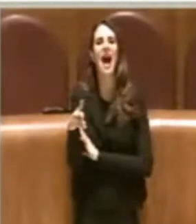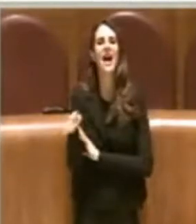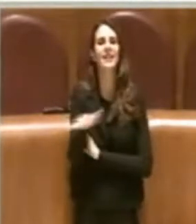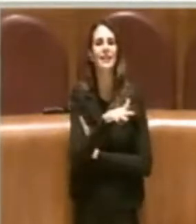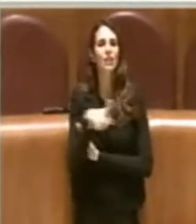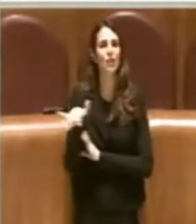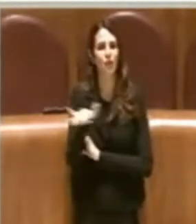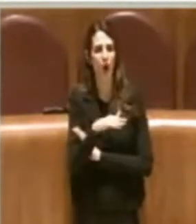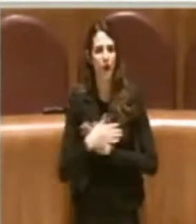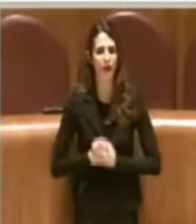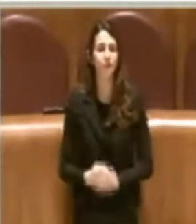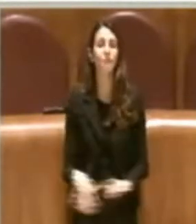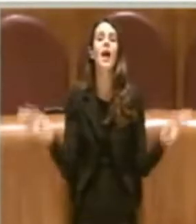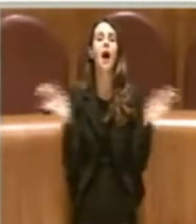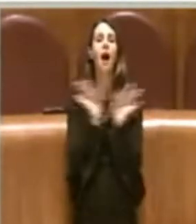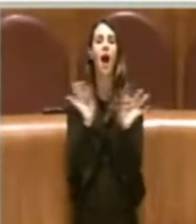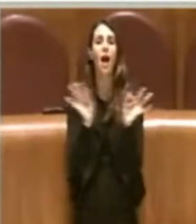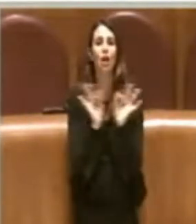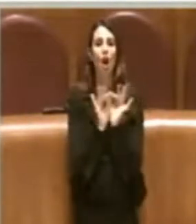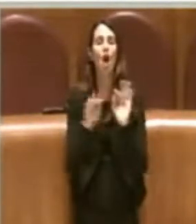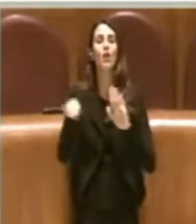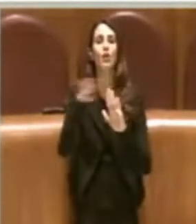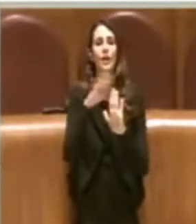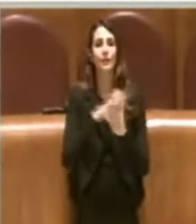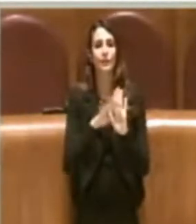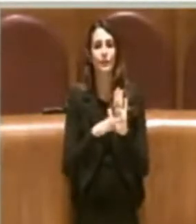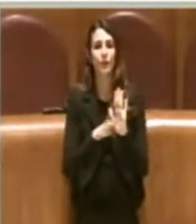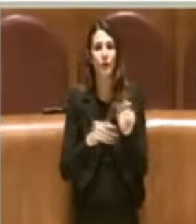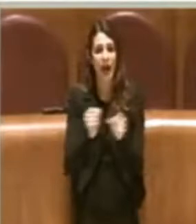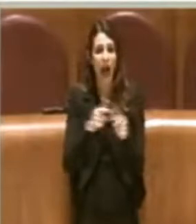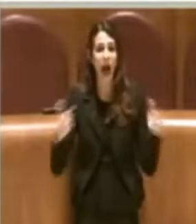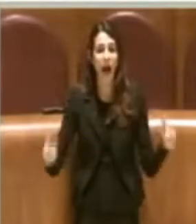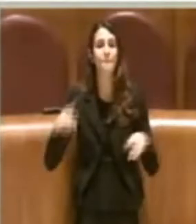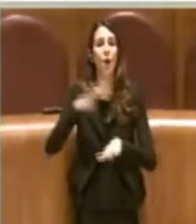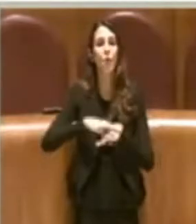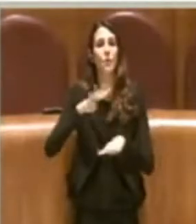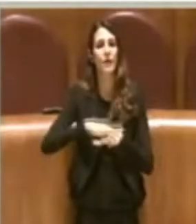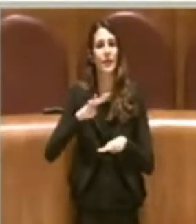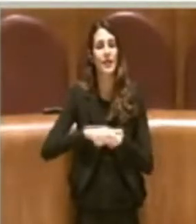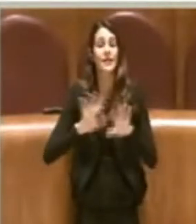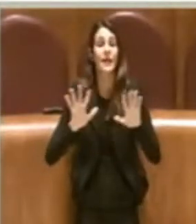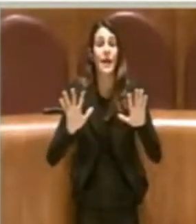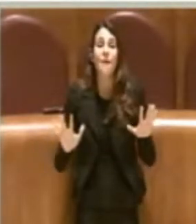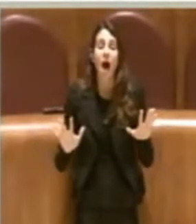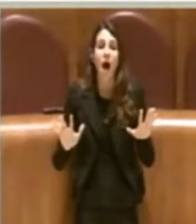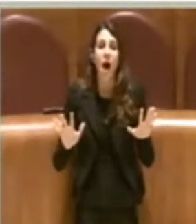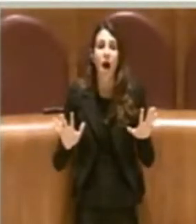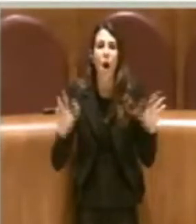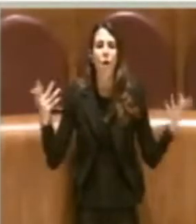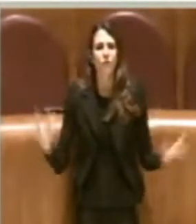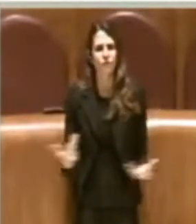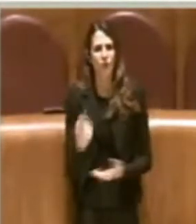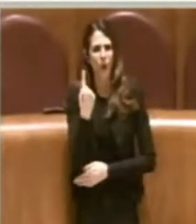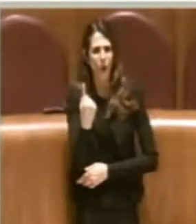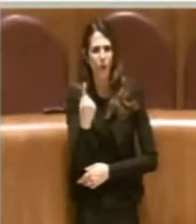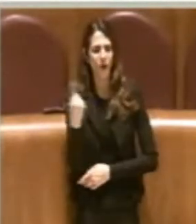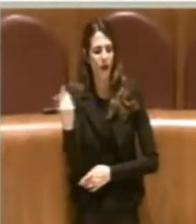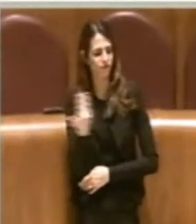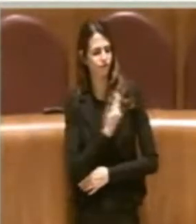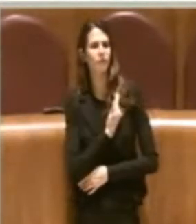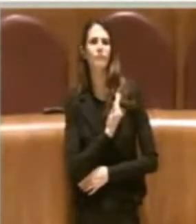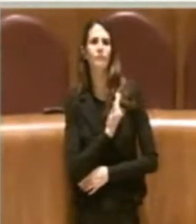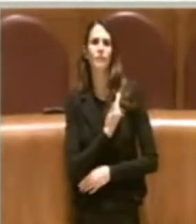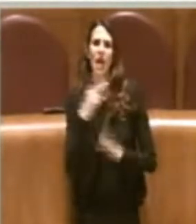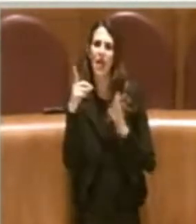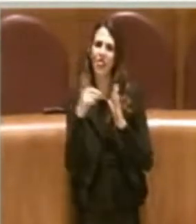di programma in attuazione di compensazioni urbanistiche. E la cosa che poi ci ha colpito come